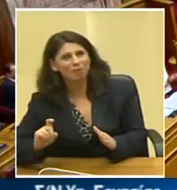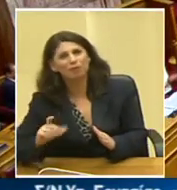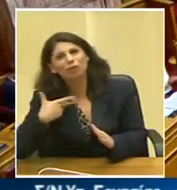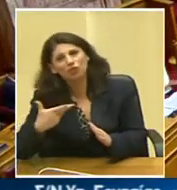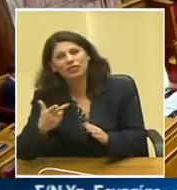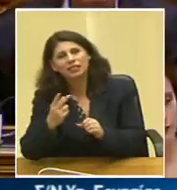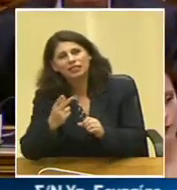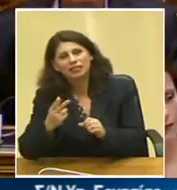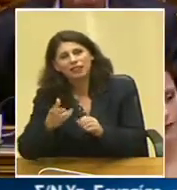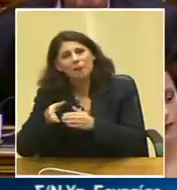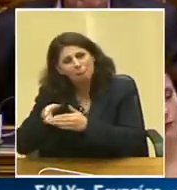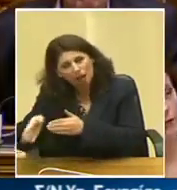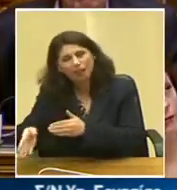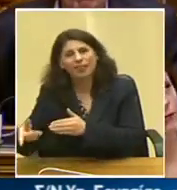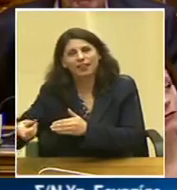Και